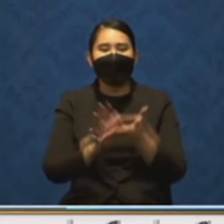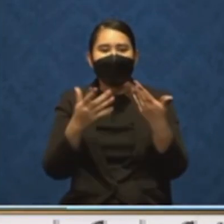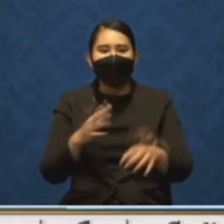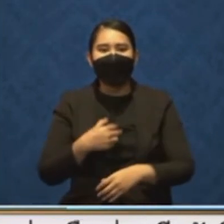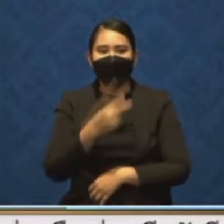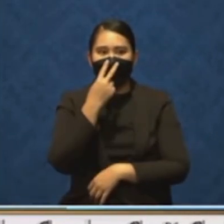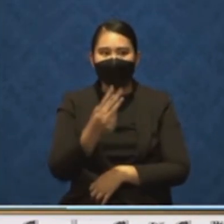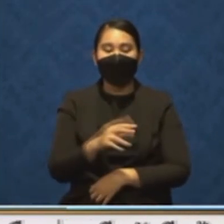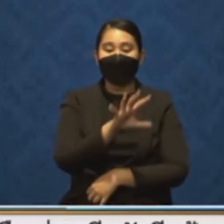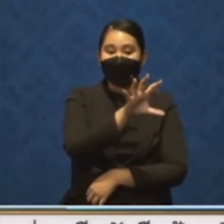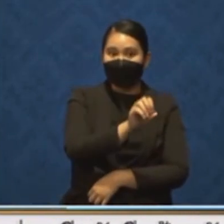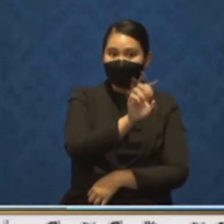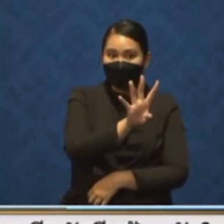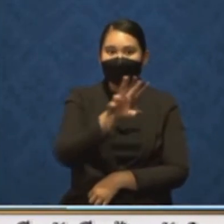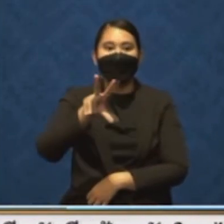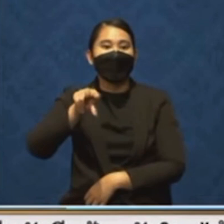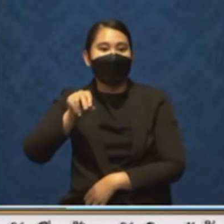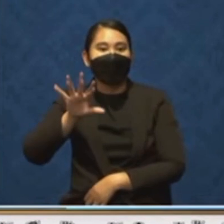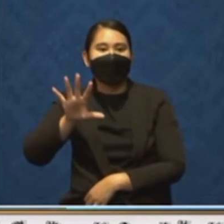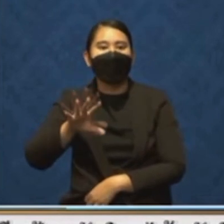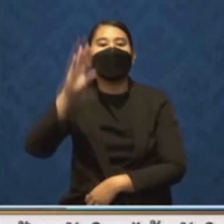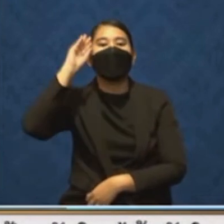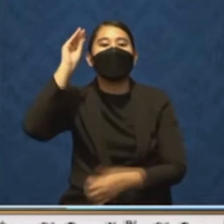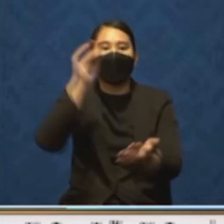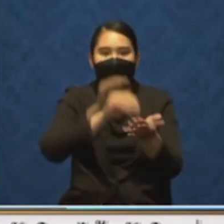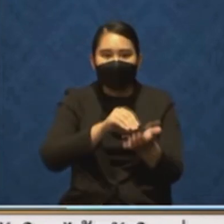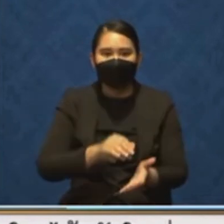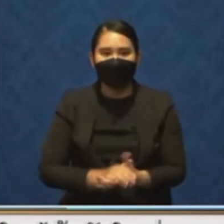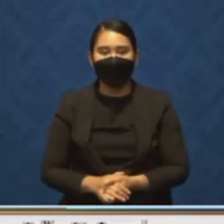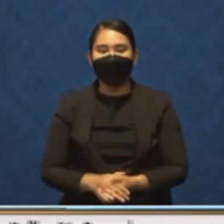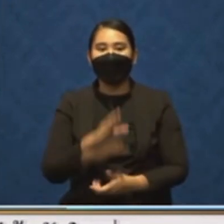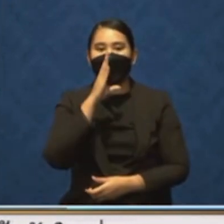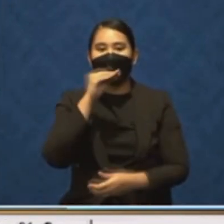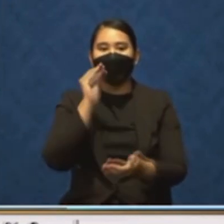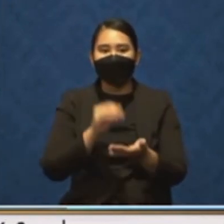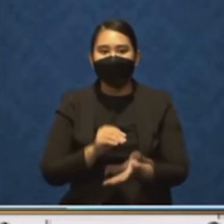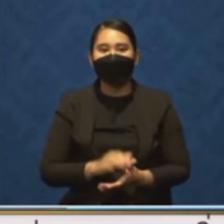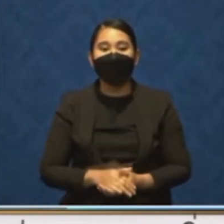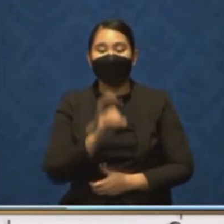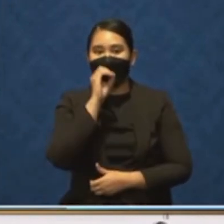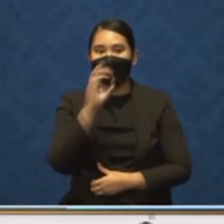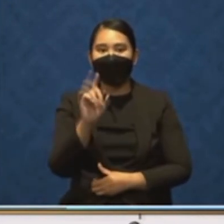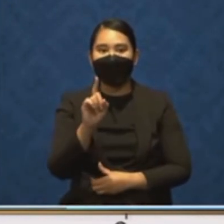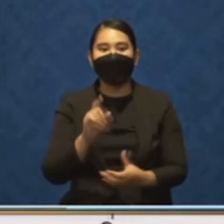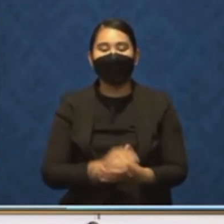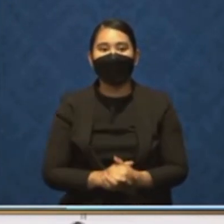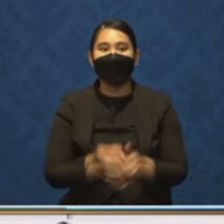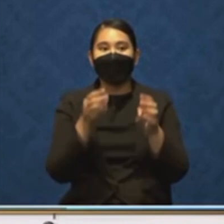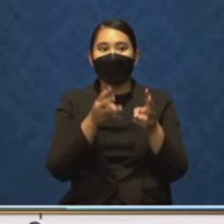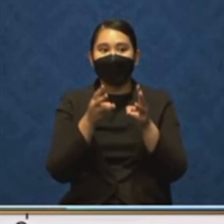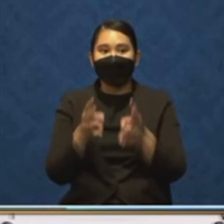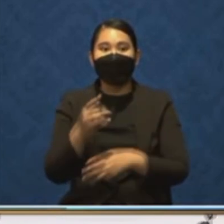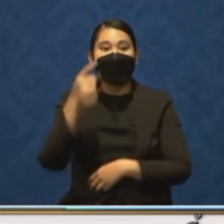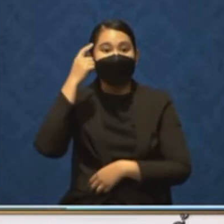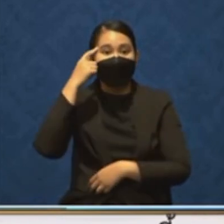54กับ 35ไปเลยผมเลยว่าท่านนักดนตรีมั่วท่านแถมมาเลยครับท่านไปใช้วิธีคิดแบบนั้นครับท่านเอากำลังการผลิต